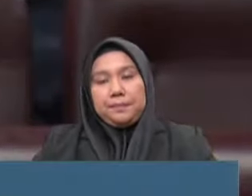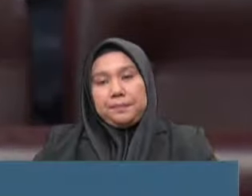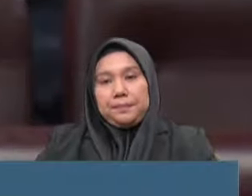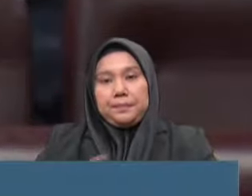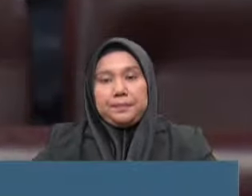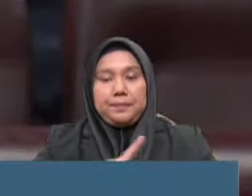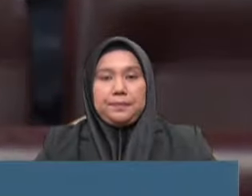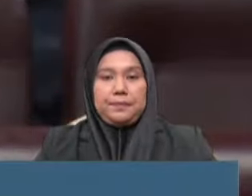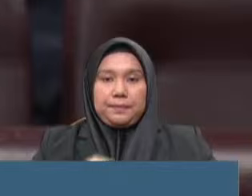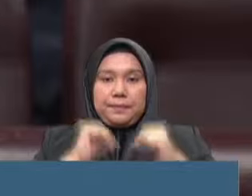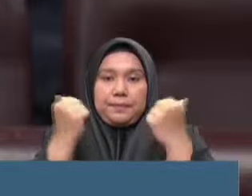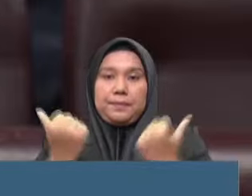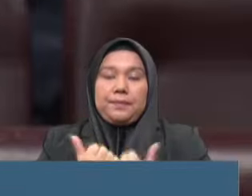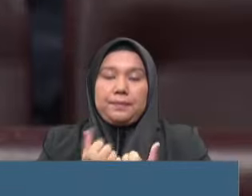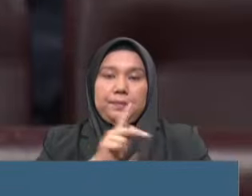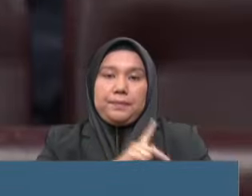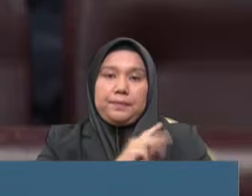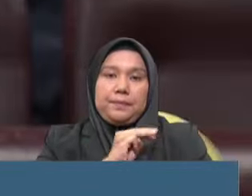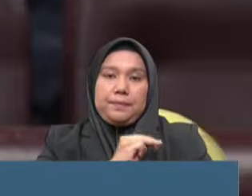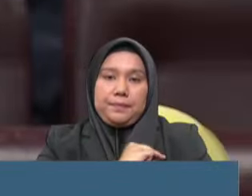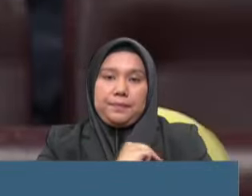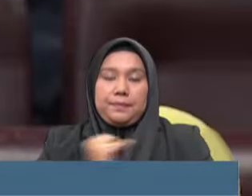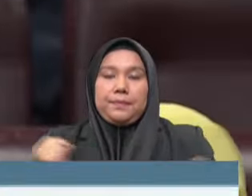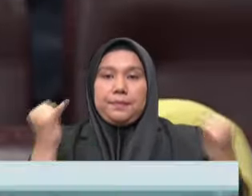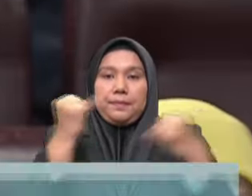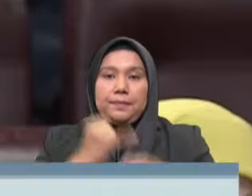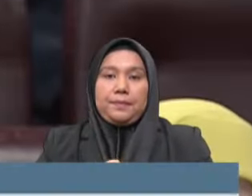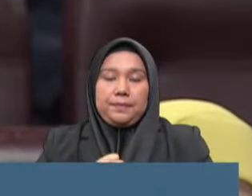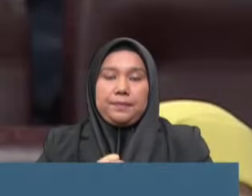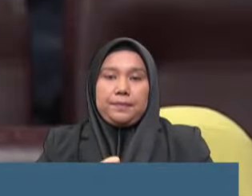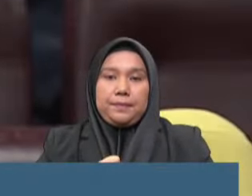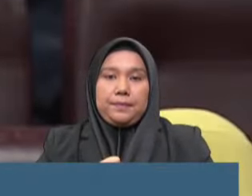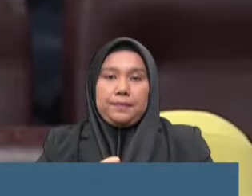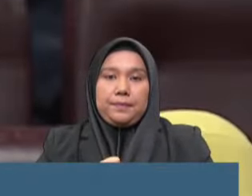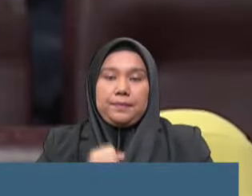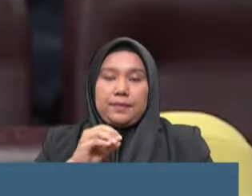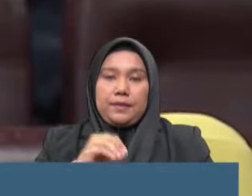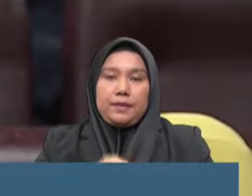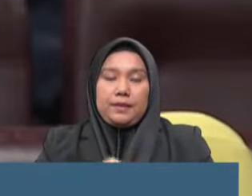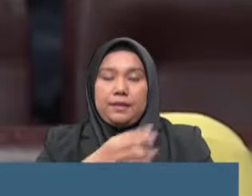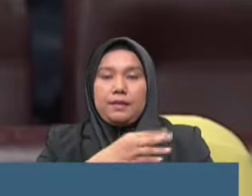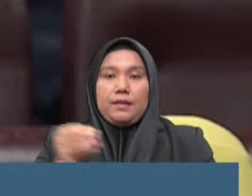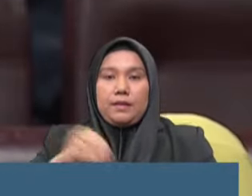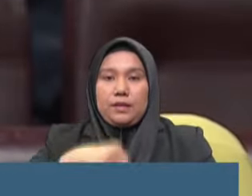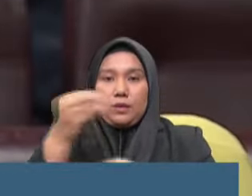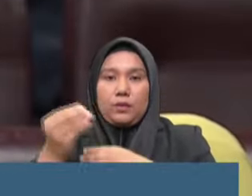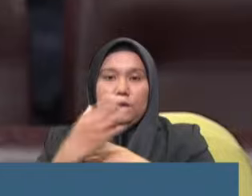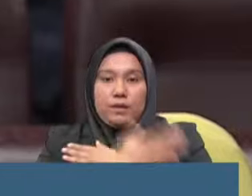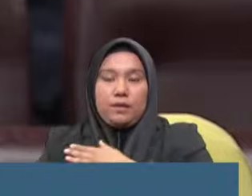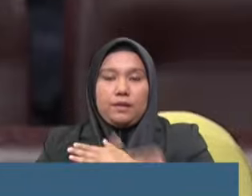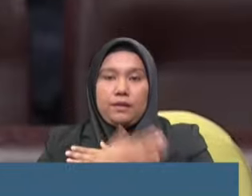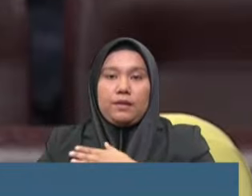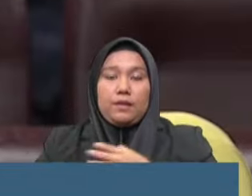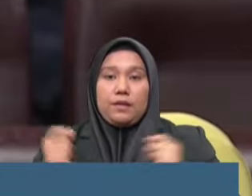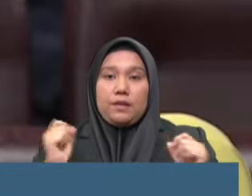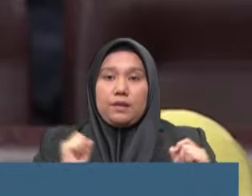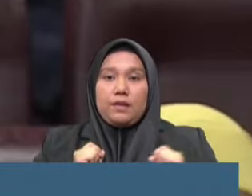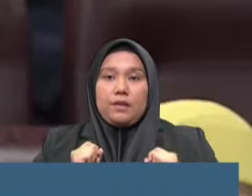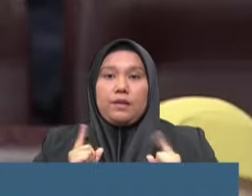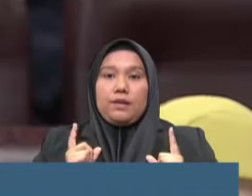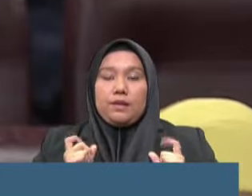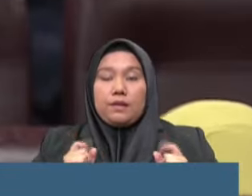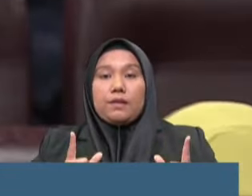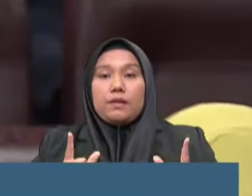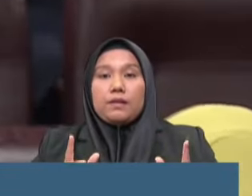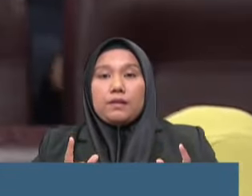berbagai-bagai agensi, kementerian, jabatan dalam dan luar negara, pihak swasta, badan-badan